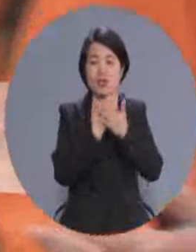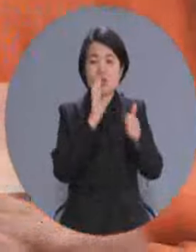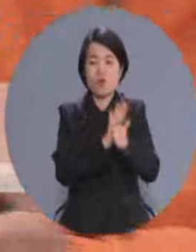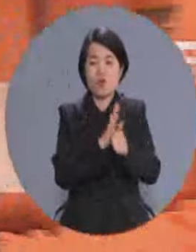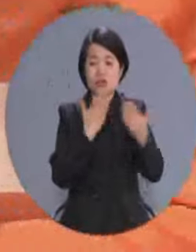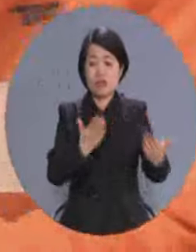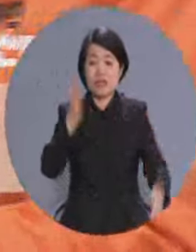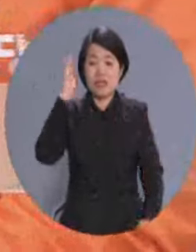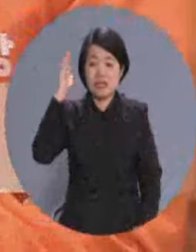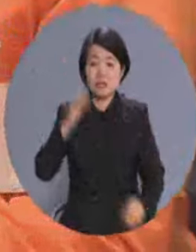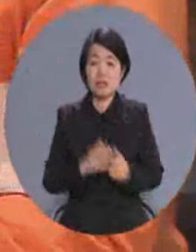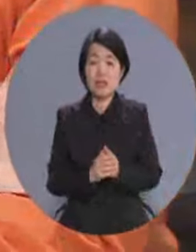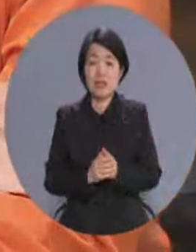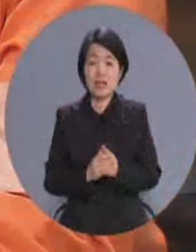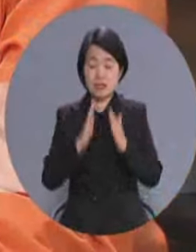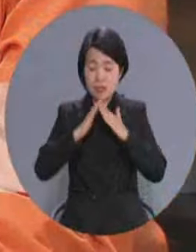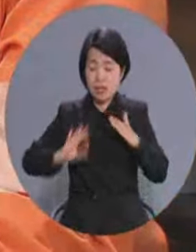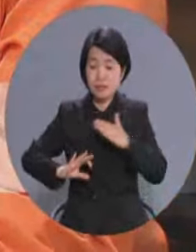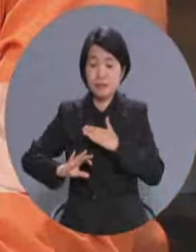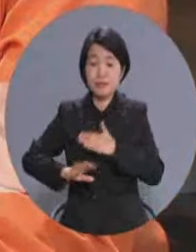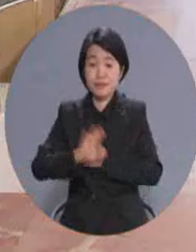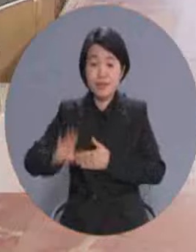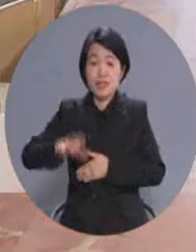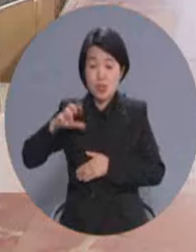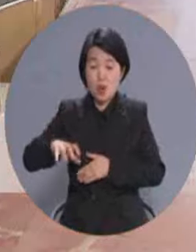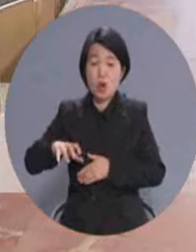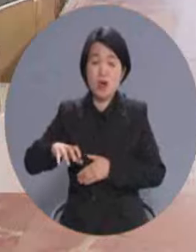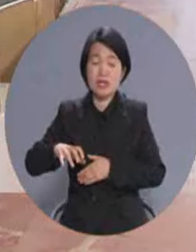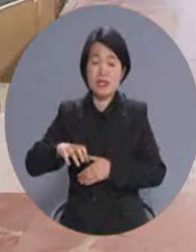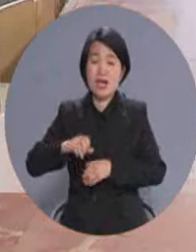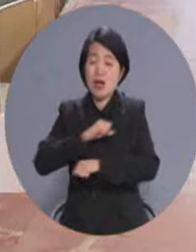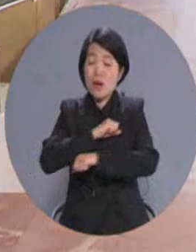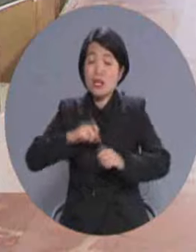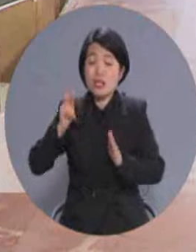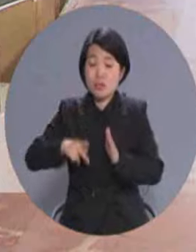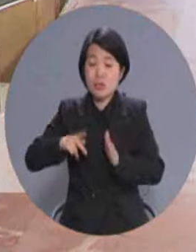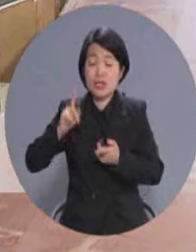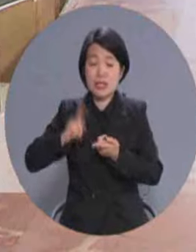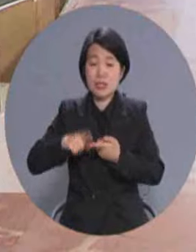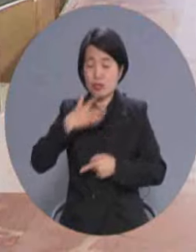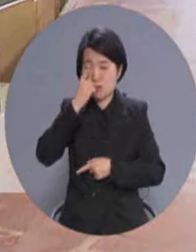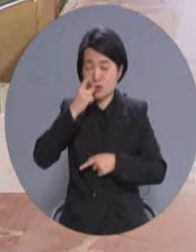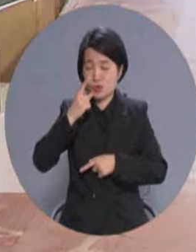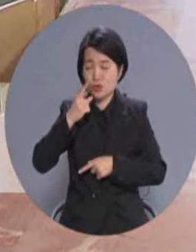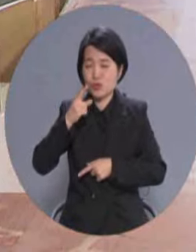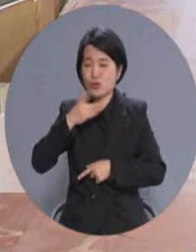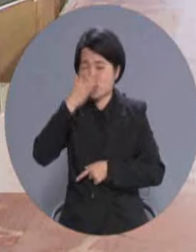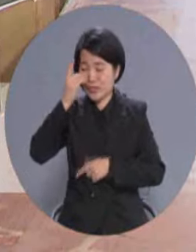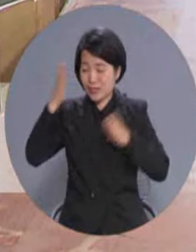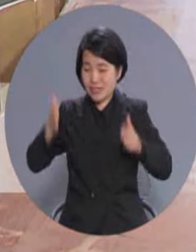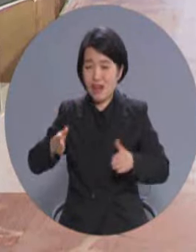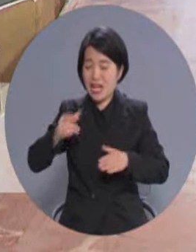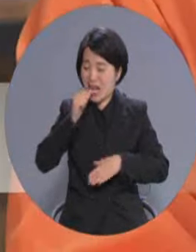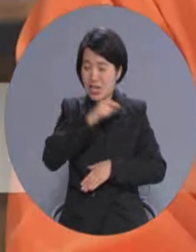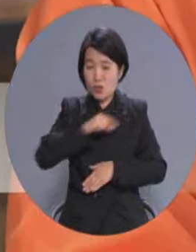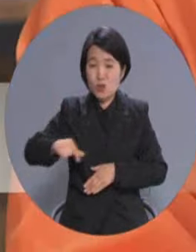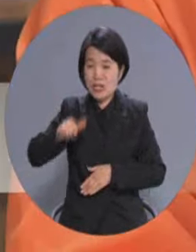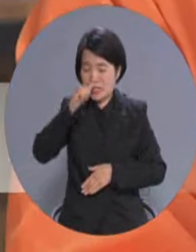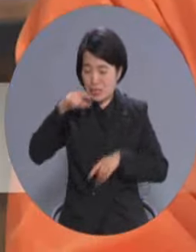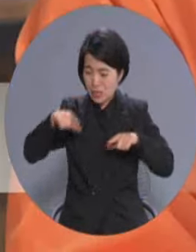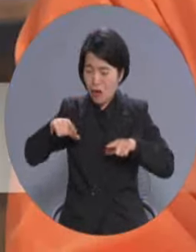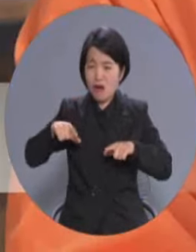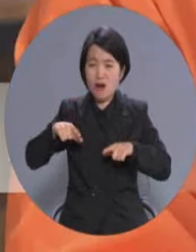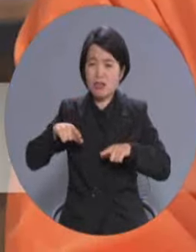강조했습니다 동북권 공약인 여순광 광역 철도에 대해서는 여수 순천간 철로가 있지만 지역 정치권에서